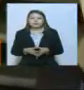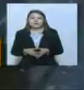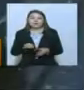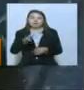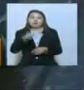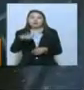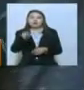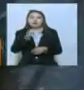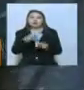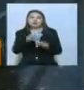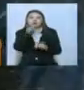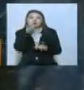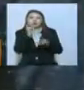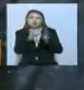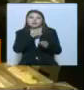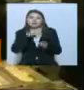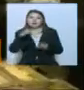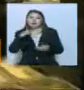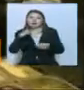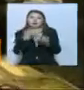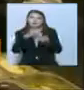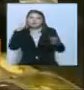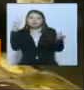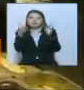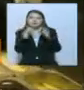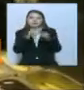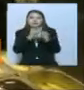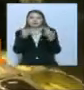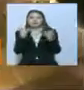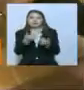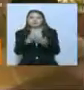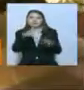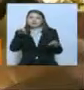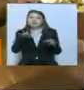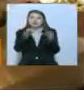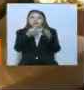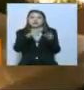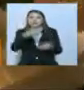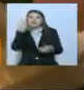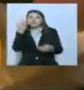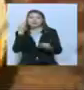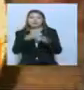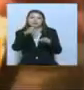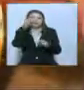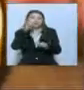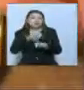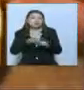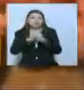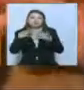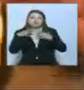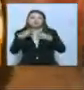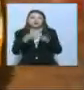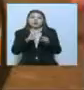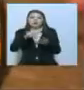Тайская кухня, которую считают одной из самых популярных в мире, известна творческим подходом к свежим ингредиентам, ароматным травам по полезным для здоровья